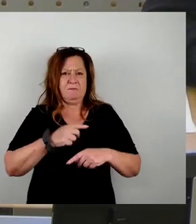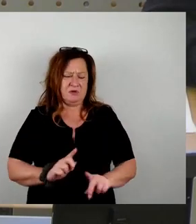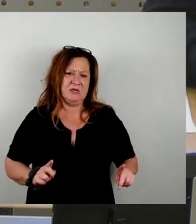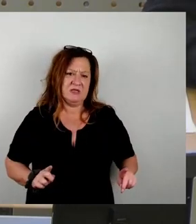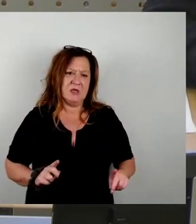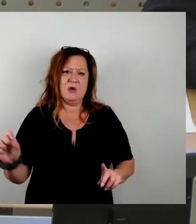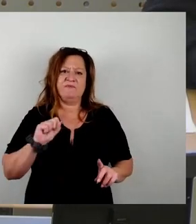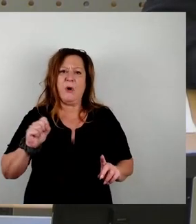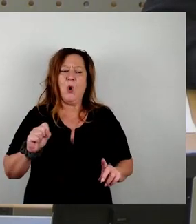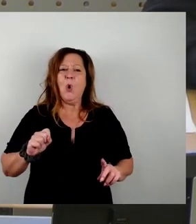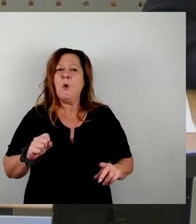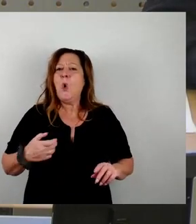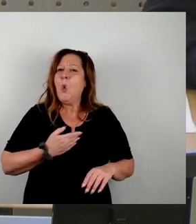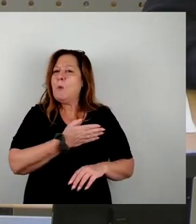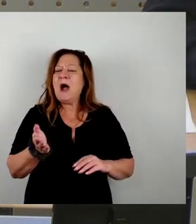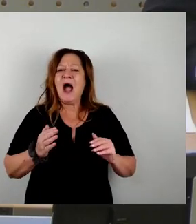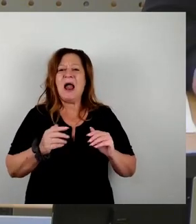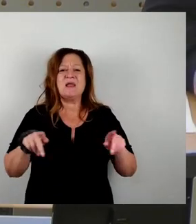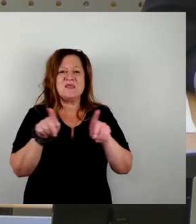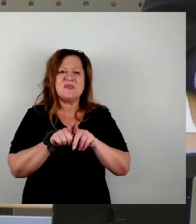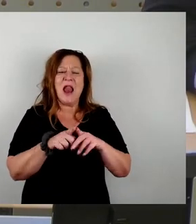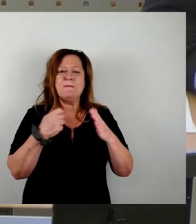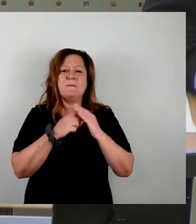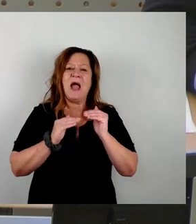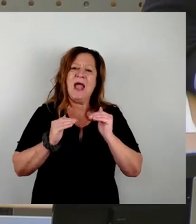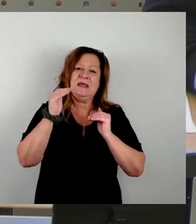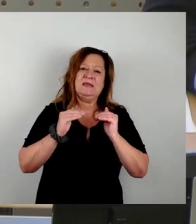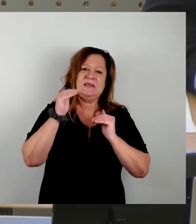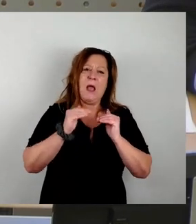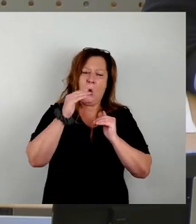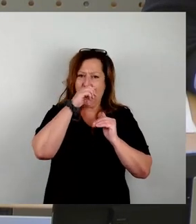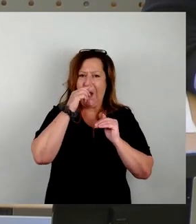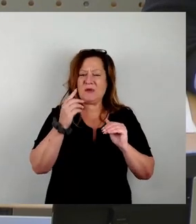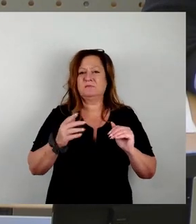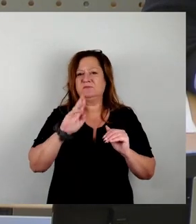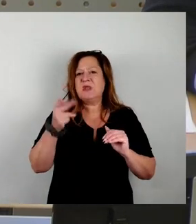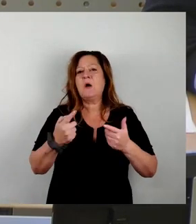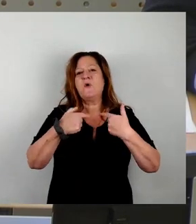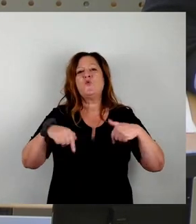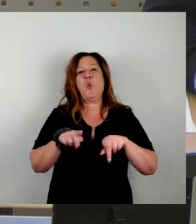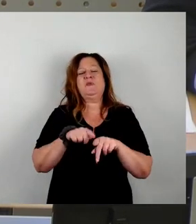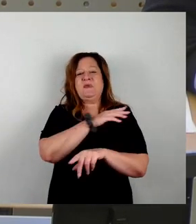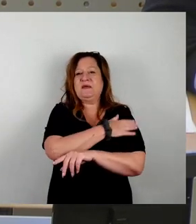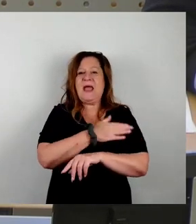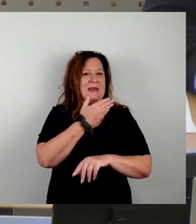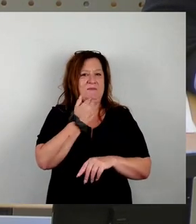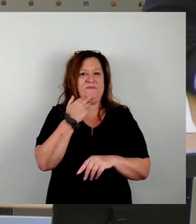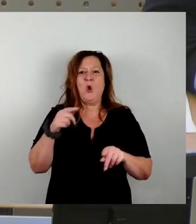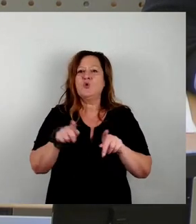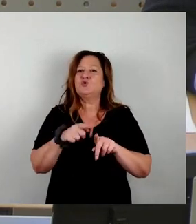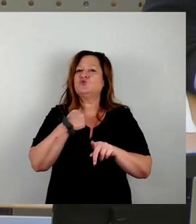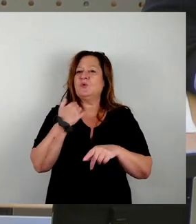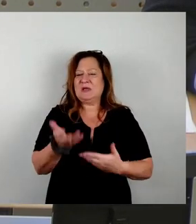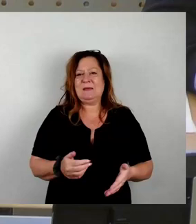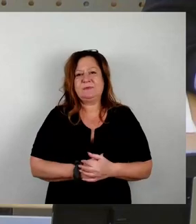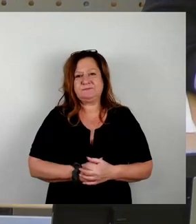alles gleichmäßig erhöhen. Und dafür wird es tatsächlich von unserer Seite hier auch keine Zustimmung geben. Ich will aber allerdings auch davor